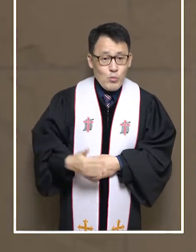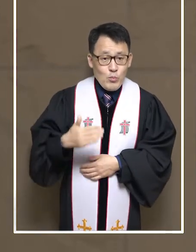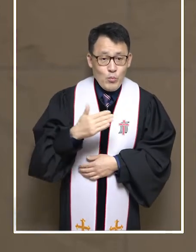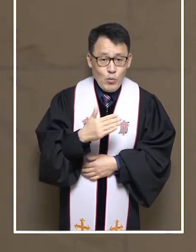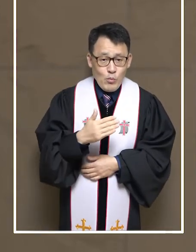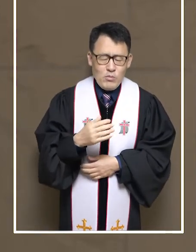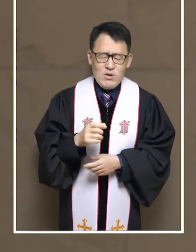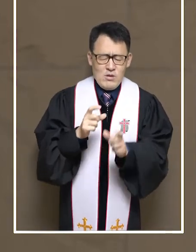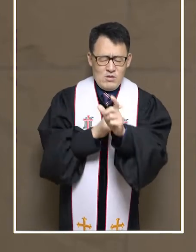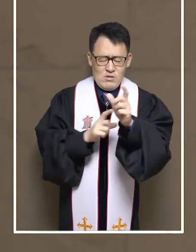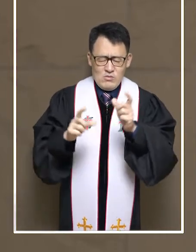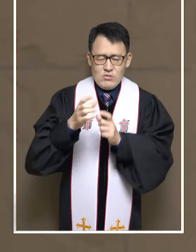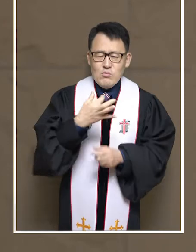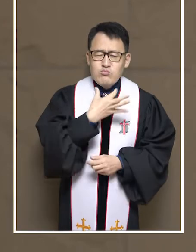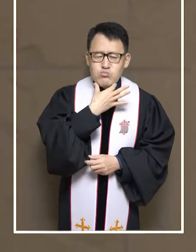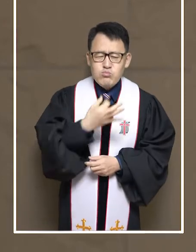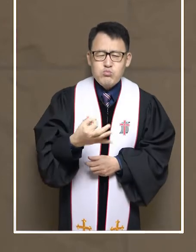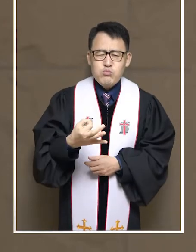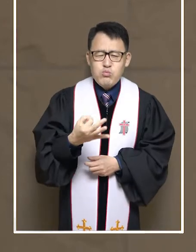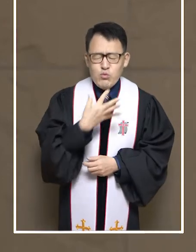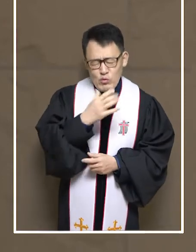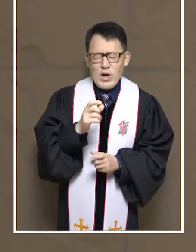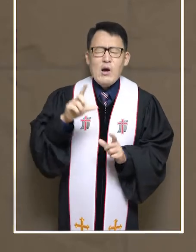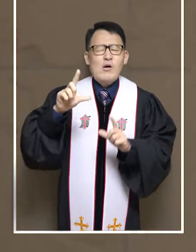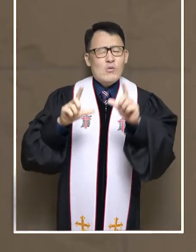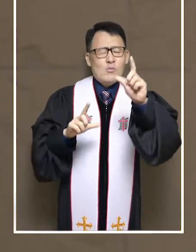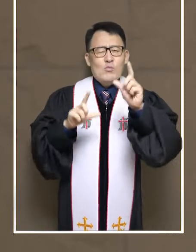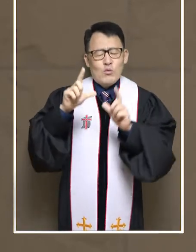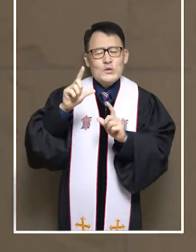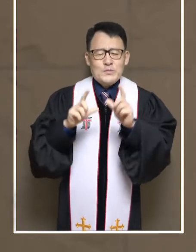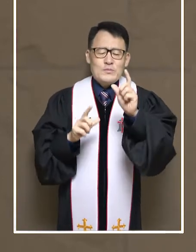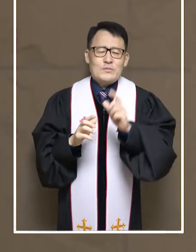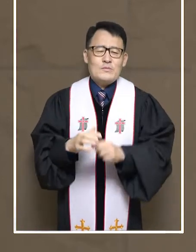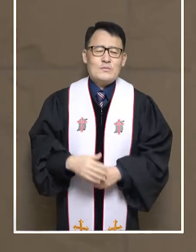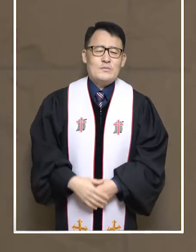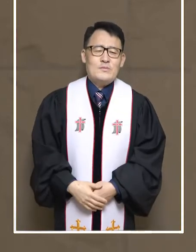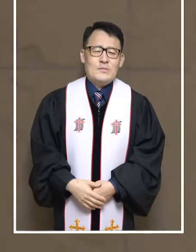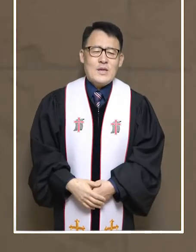신세, 세상에 그보다 더 비참한 신세는 없을 겁니다.